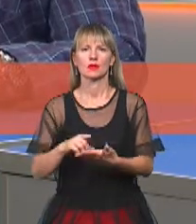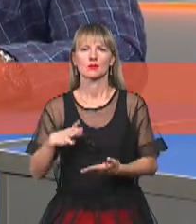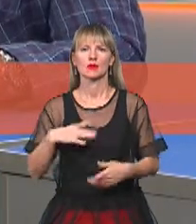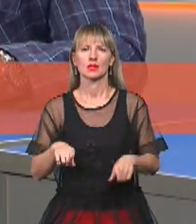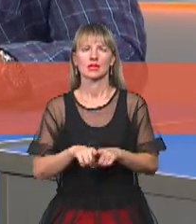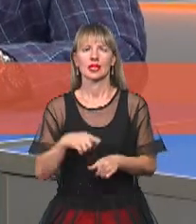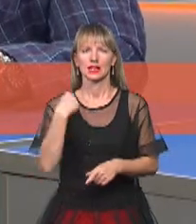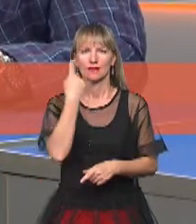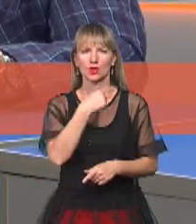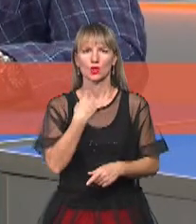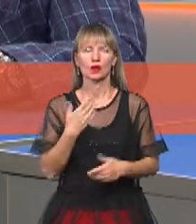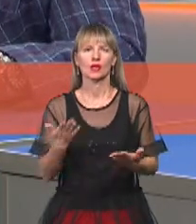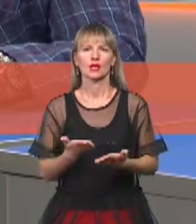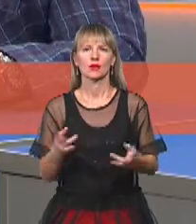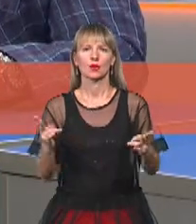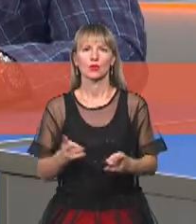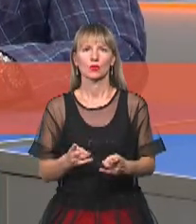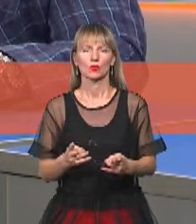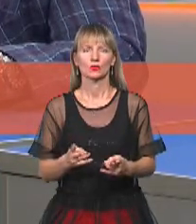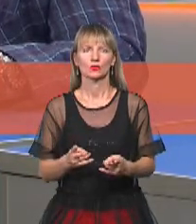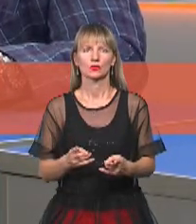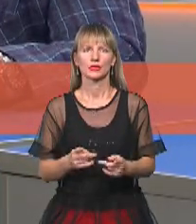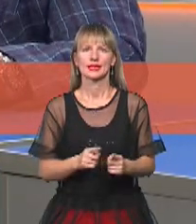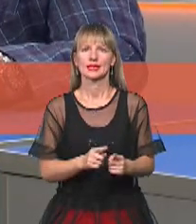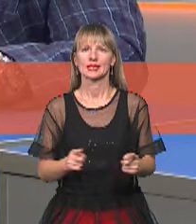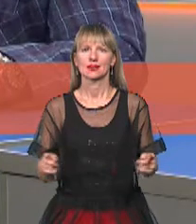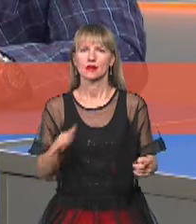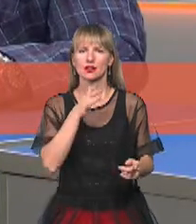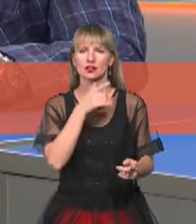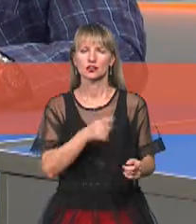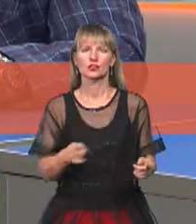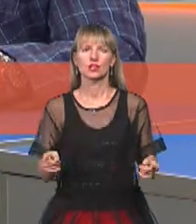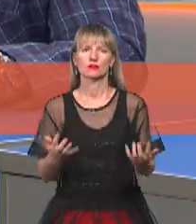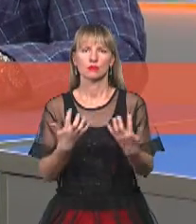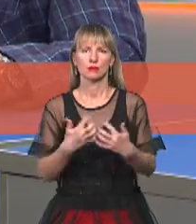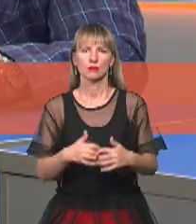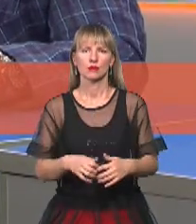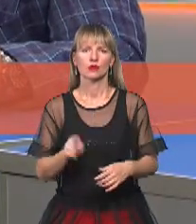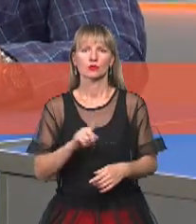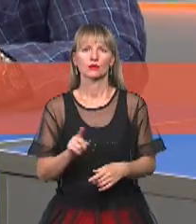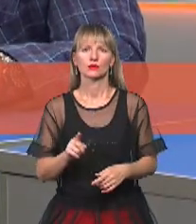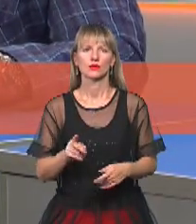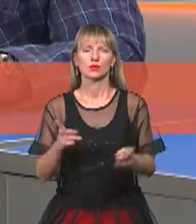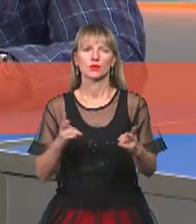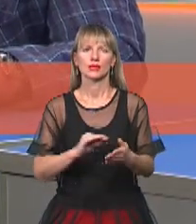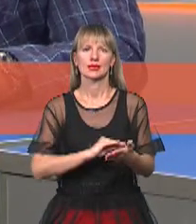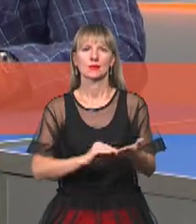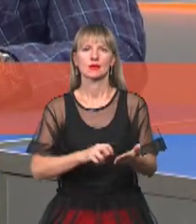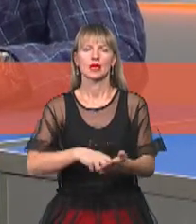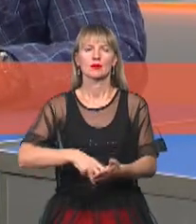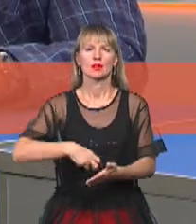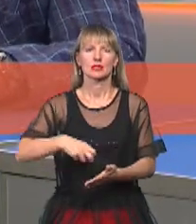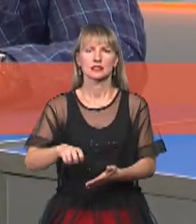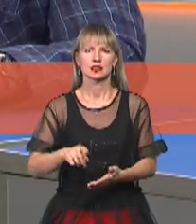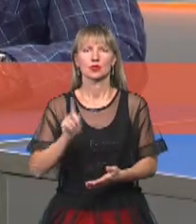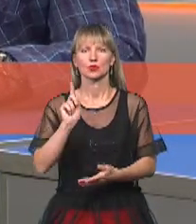такі індивідуальні, які потребують достатньо тривалого часу опрацювання, тому що потрібно написати листа в